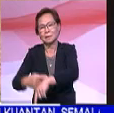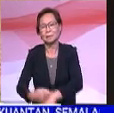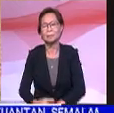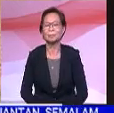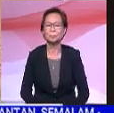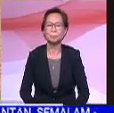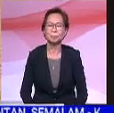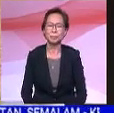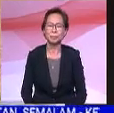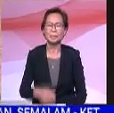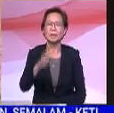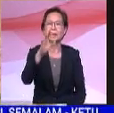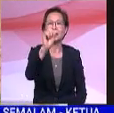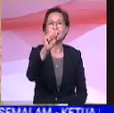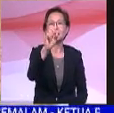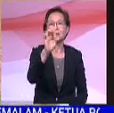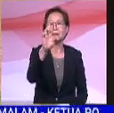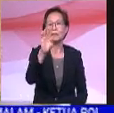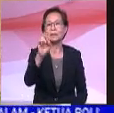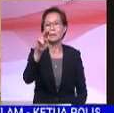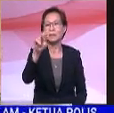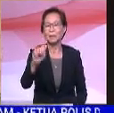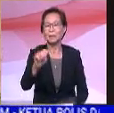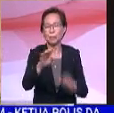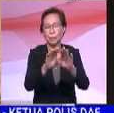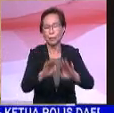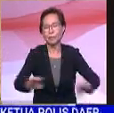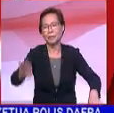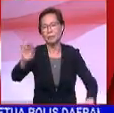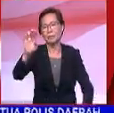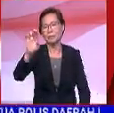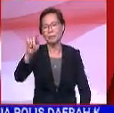Serina Olivia Chong, Berita RTM.